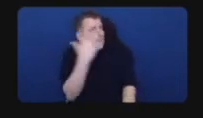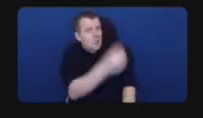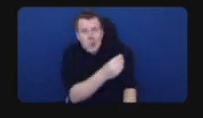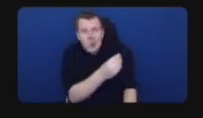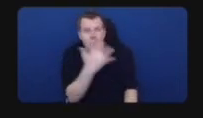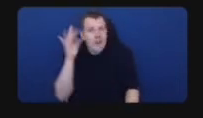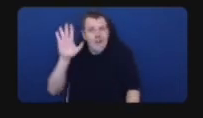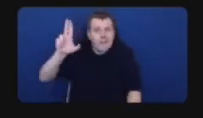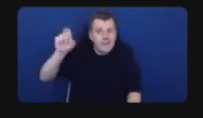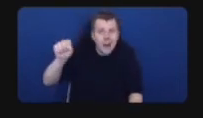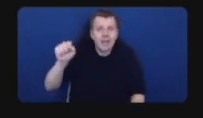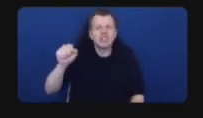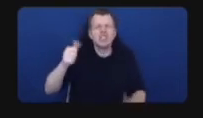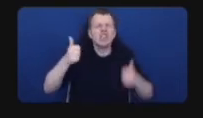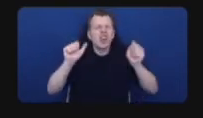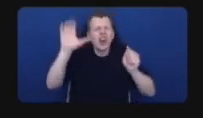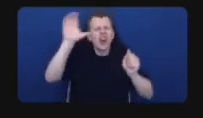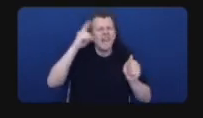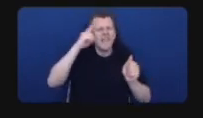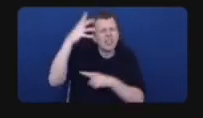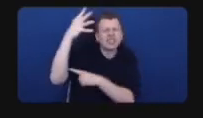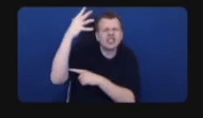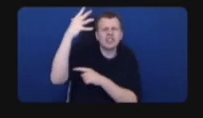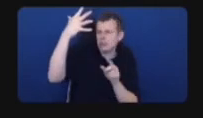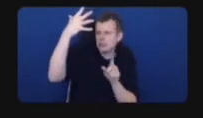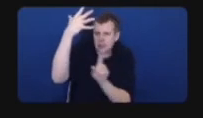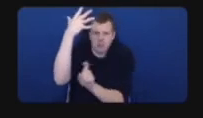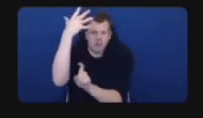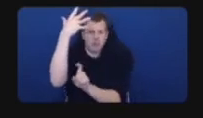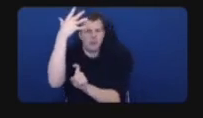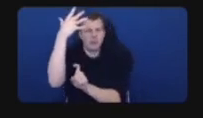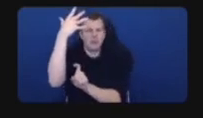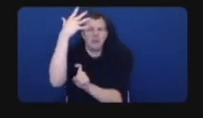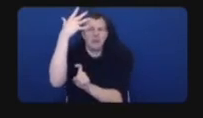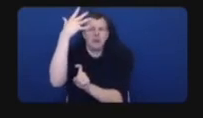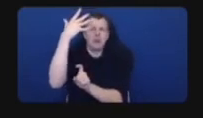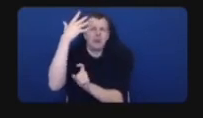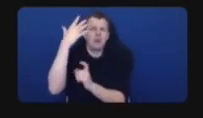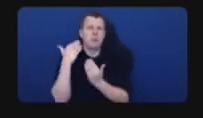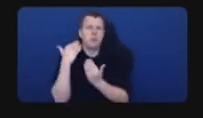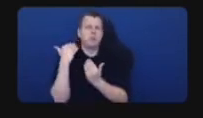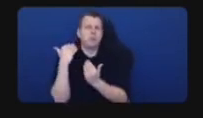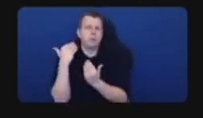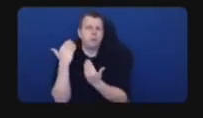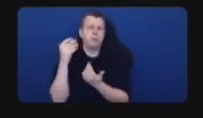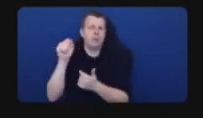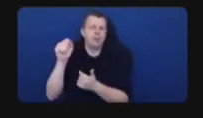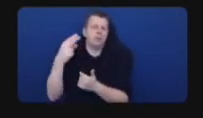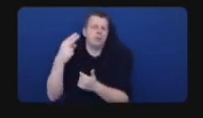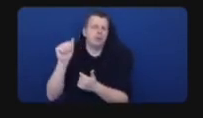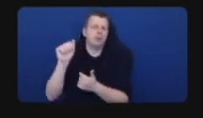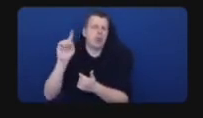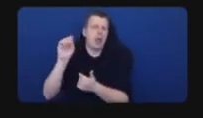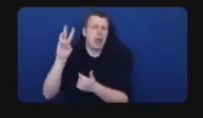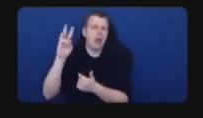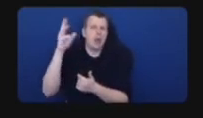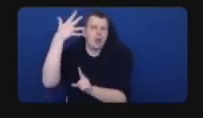如果你们在等坐公交车的时候，尽量是等在有阴凉的地